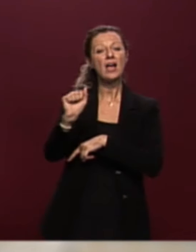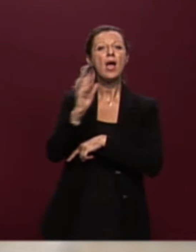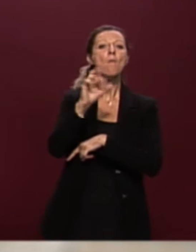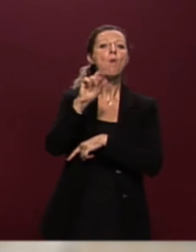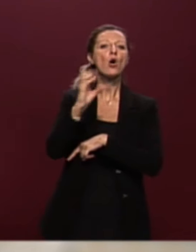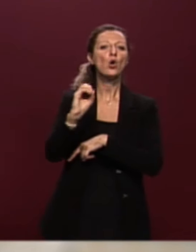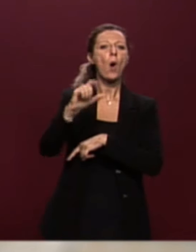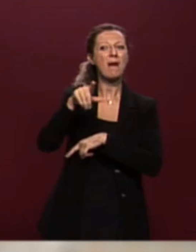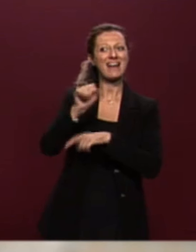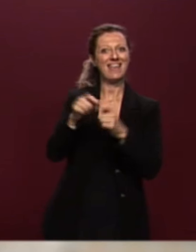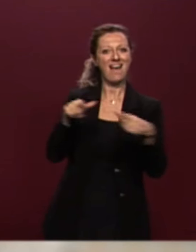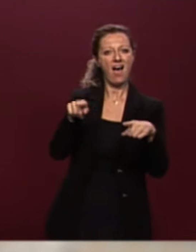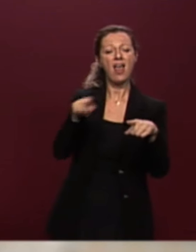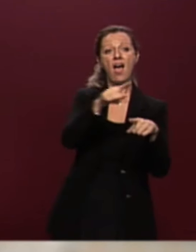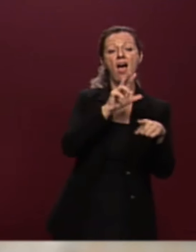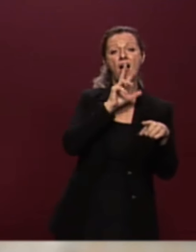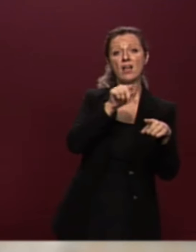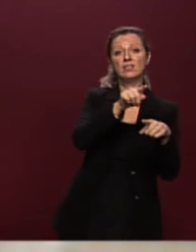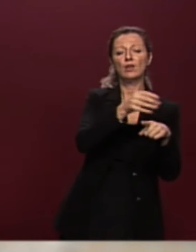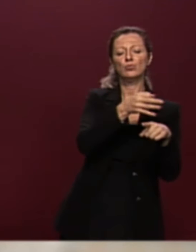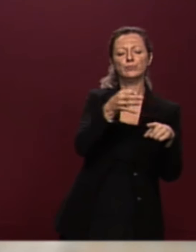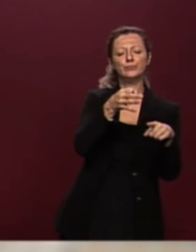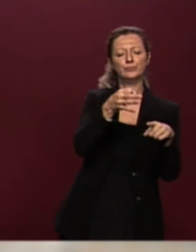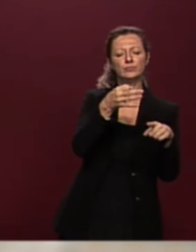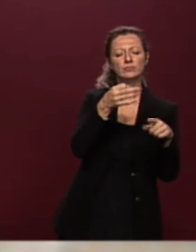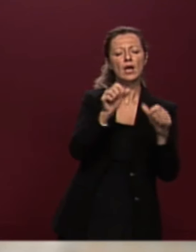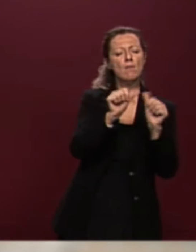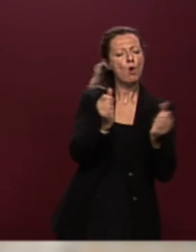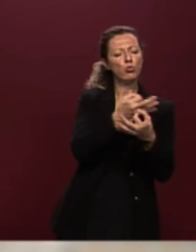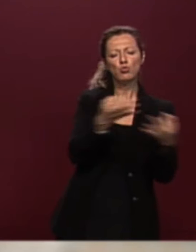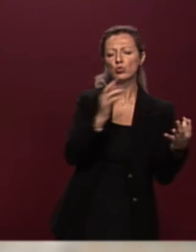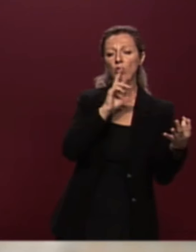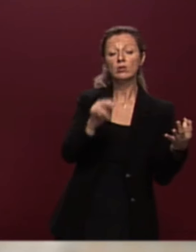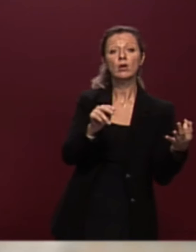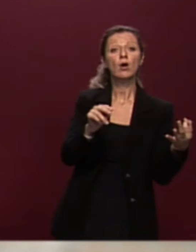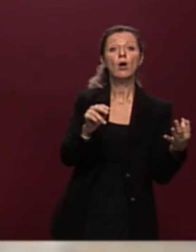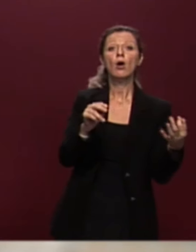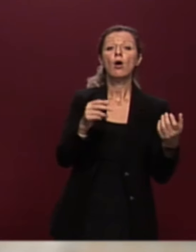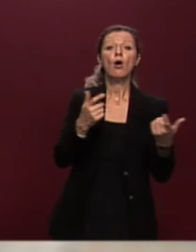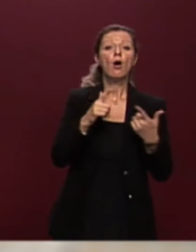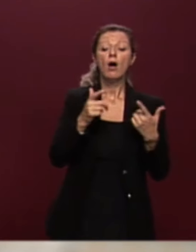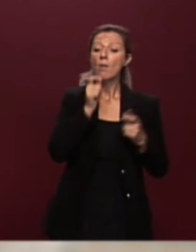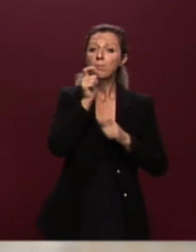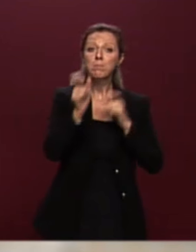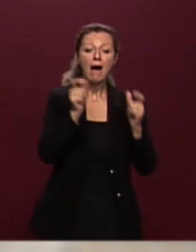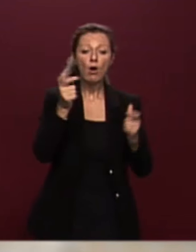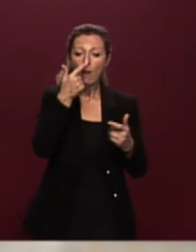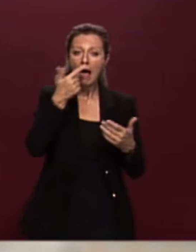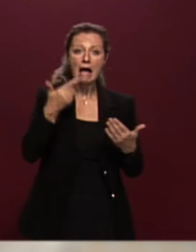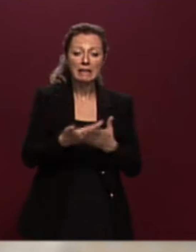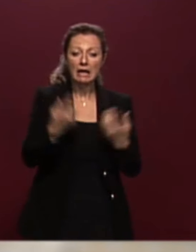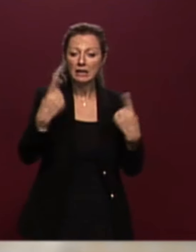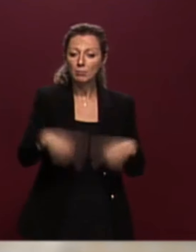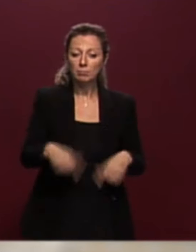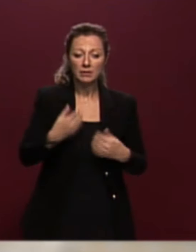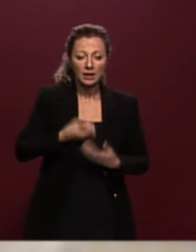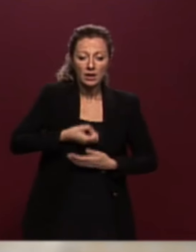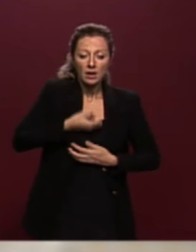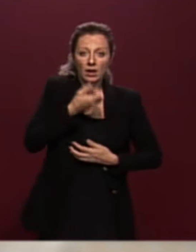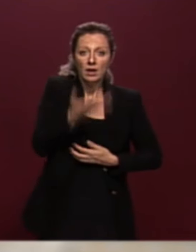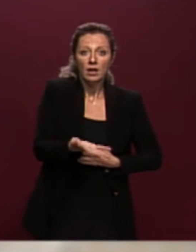Panigale, quando ha detto che non vi sono più parole adeguate per